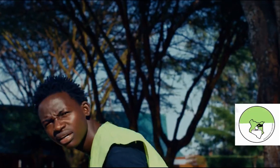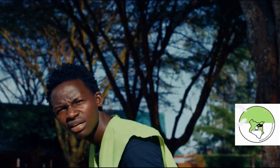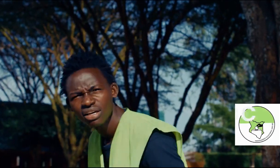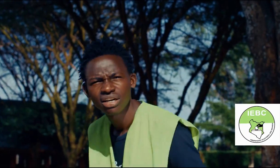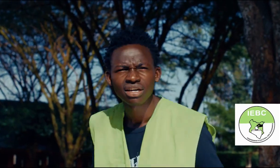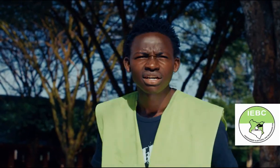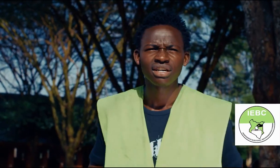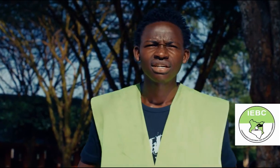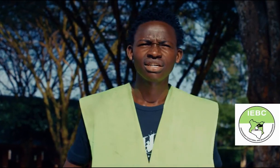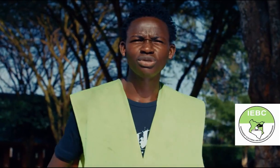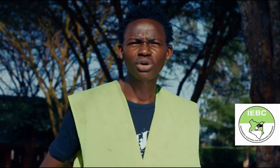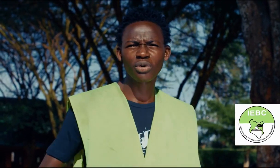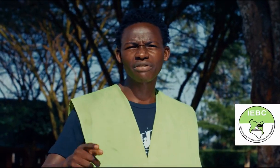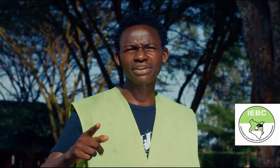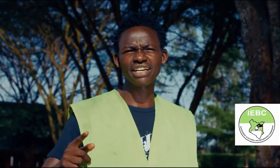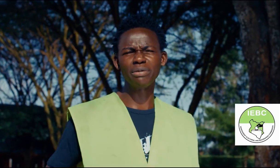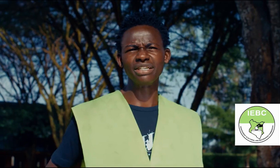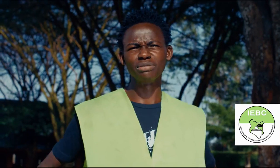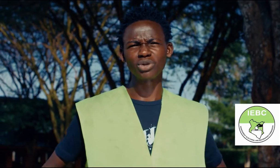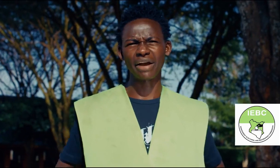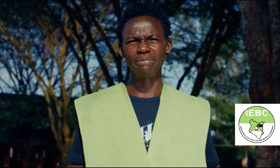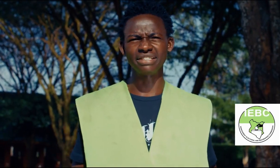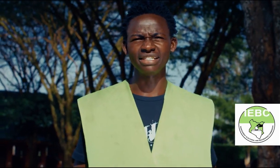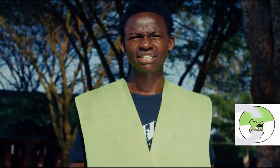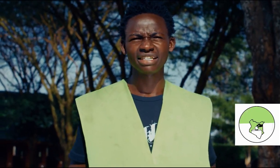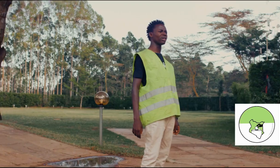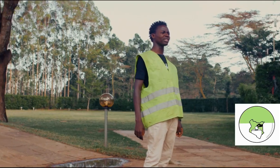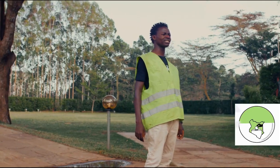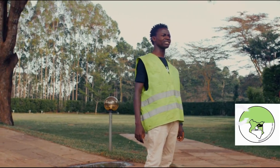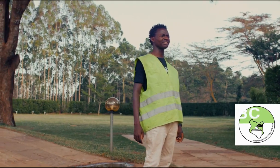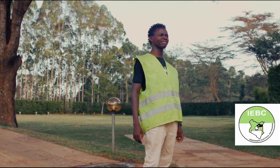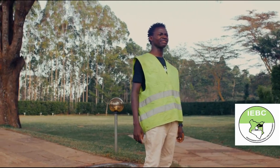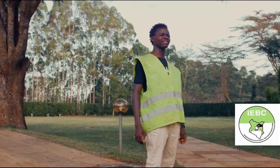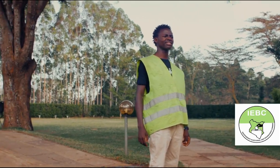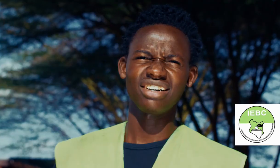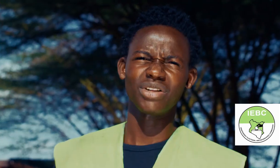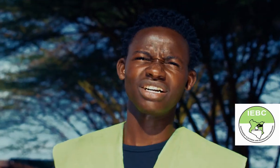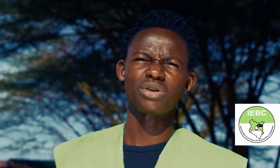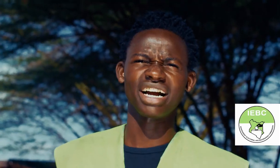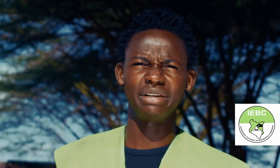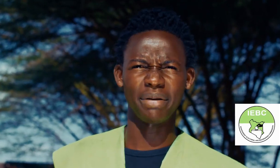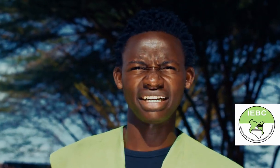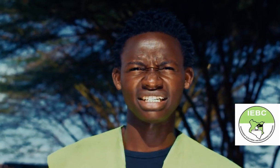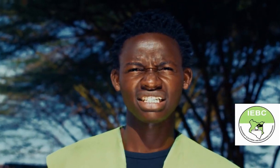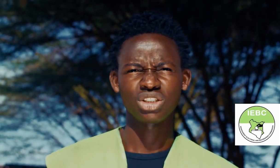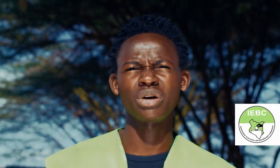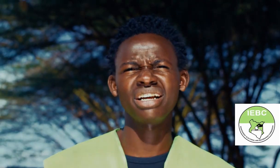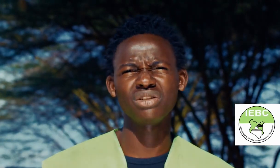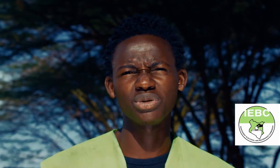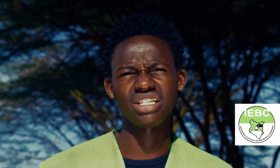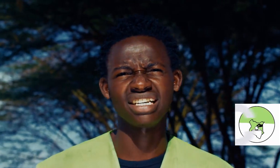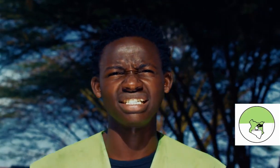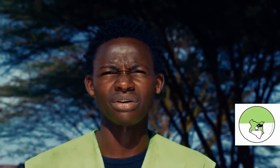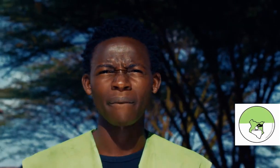Tuochi. Majuri kuna fikiria mimi ni mtu wa ABC. Mimi sio ABC. Walona kuwaka independent. Tuokele